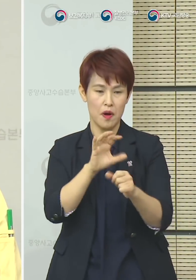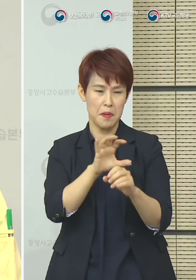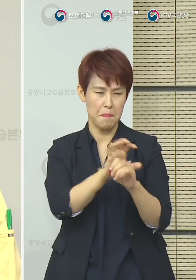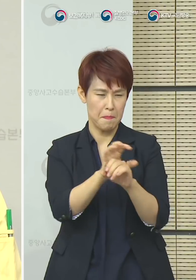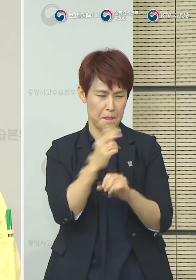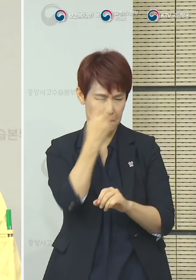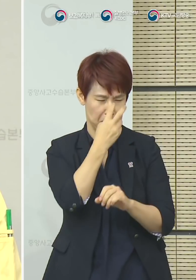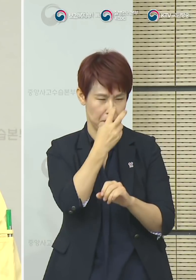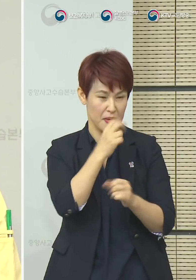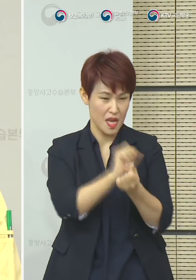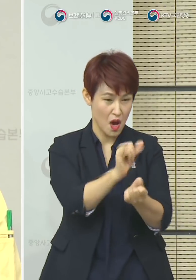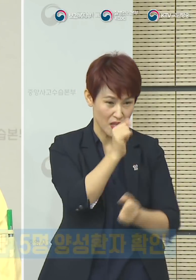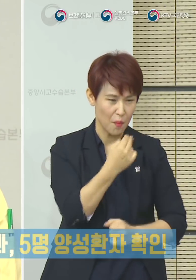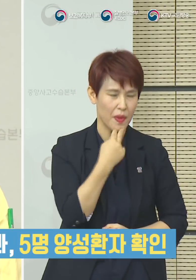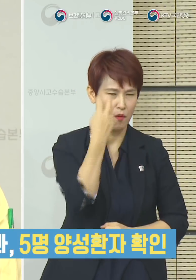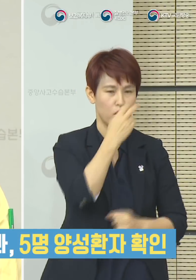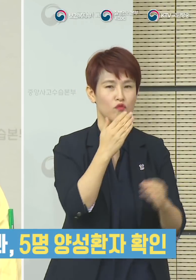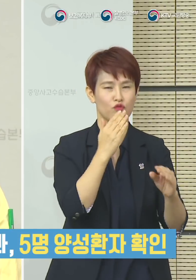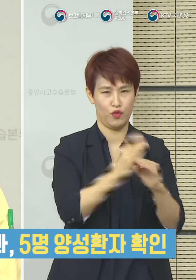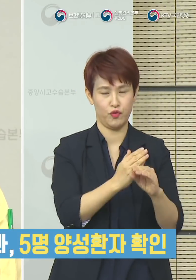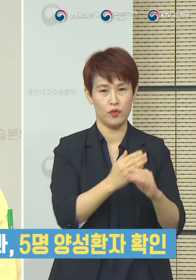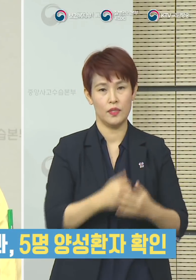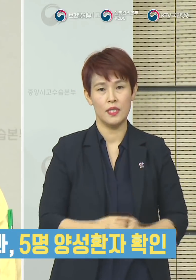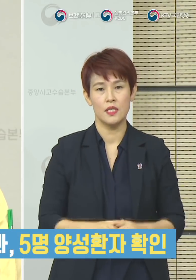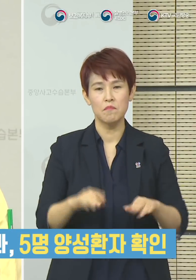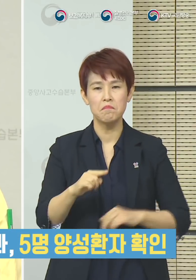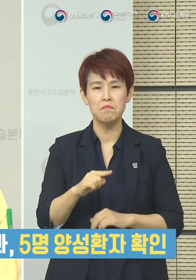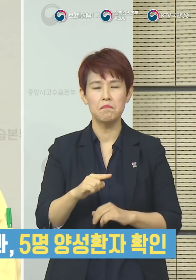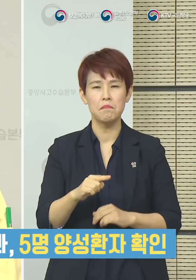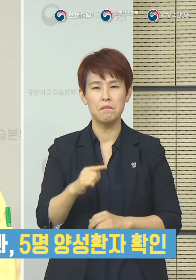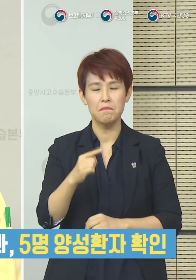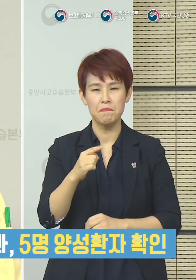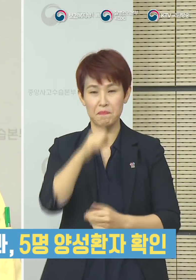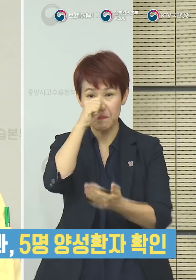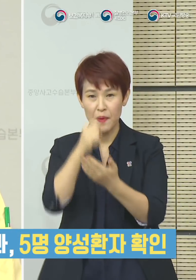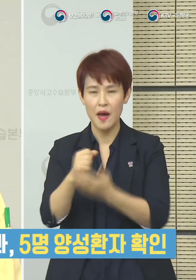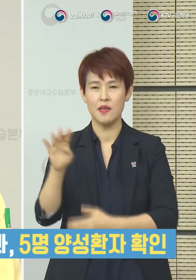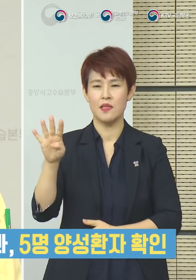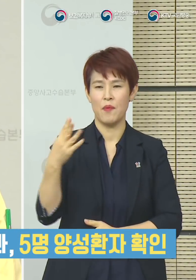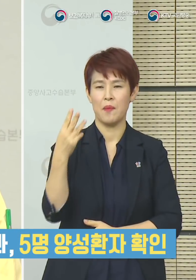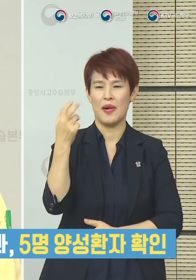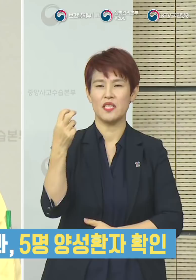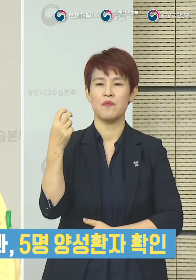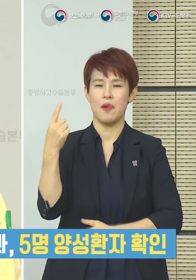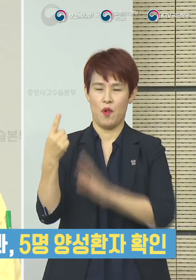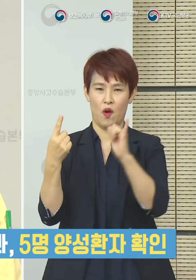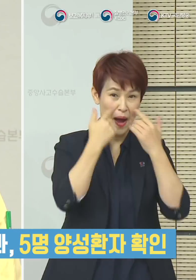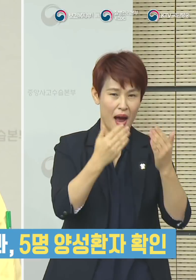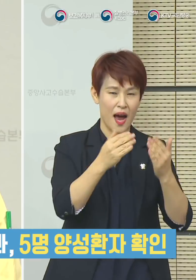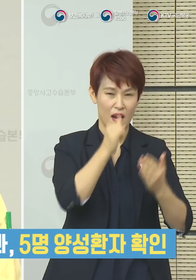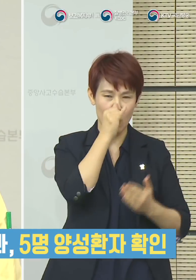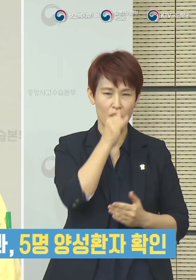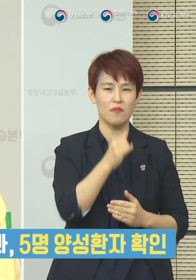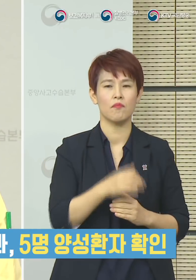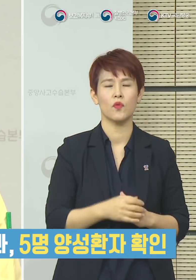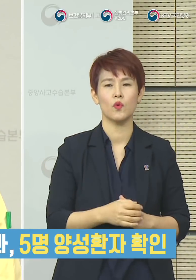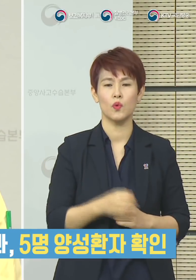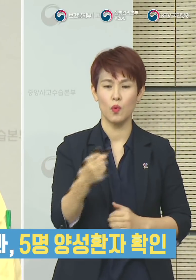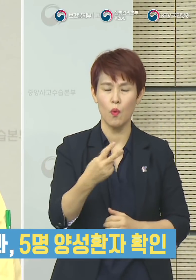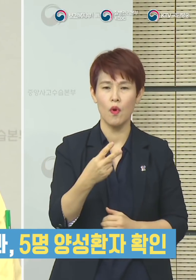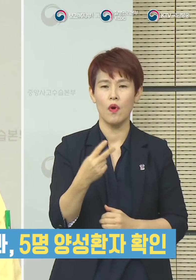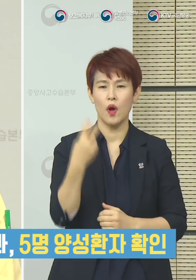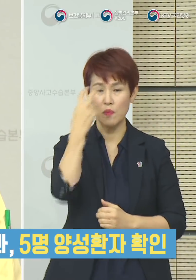채취를 완료한 상태입니다. 음성 482명, 양성 5명, 검사 중 27명